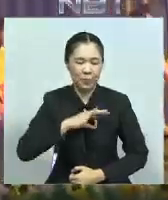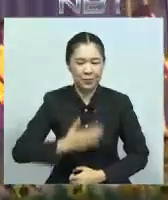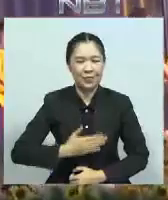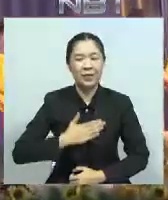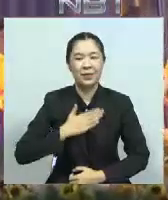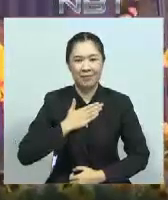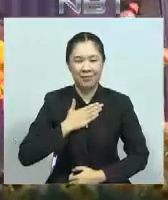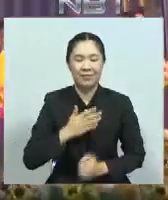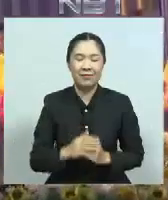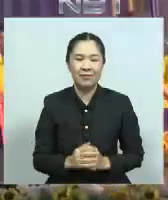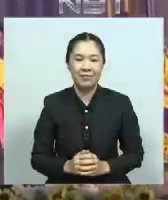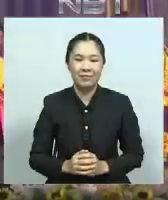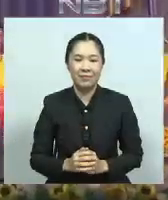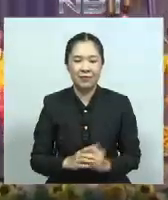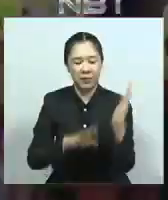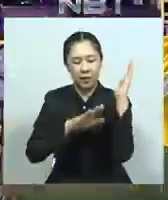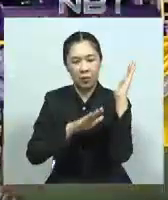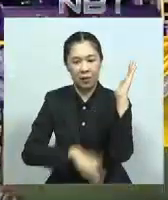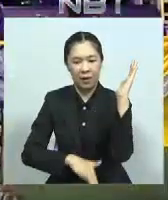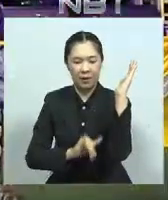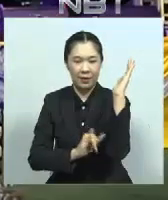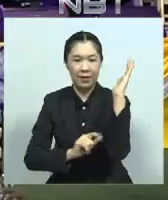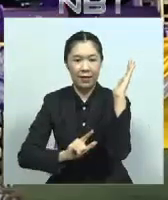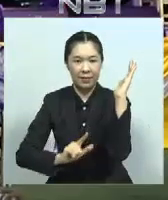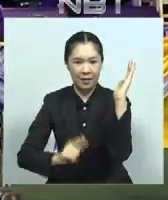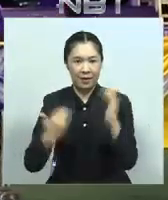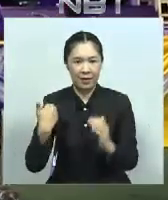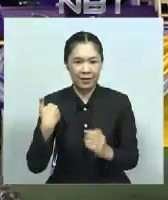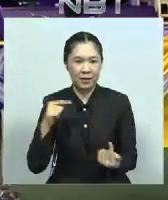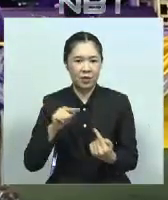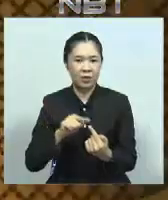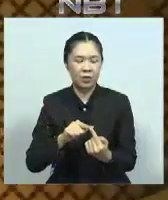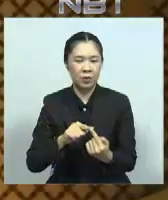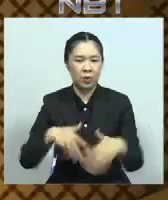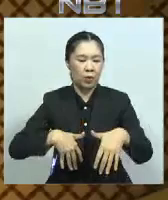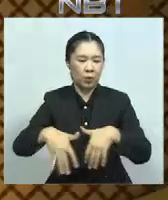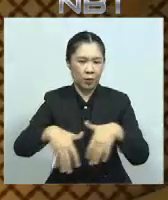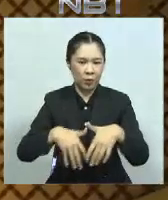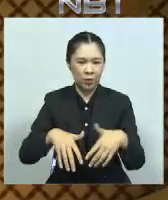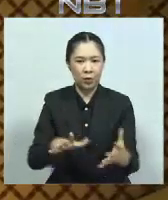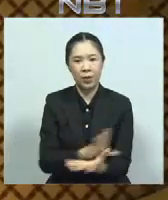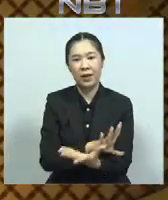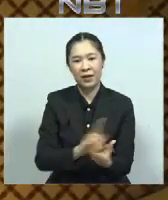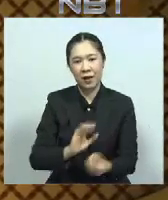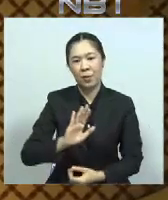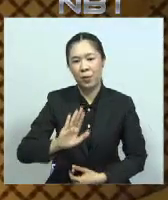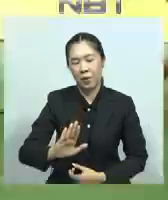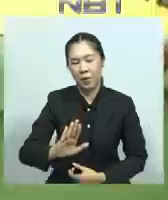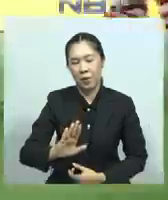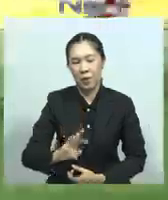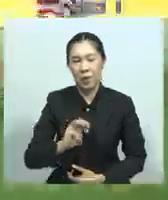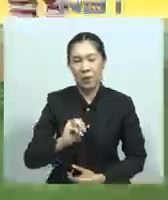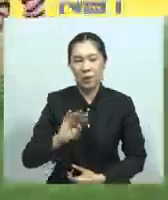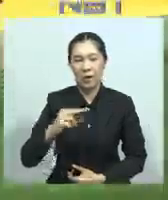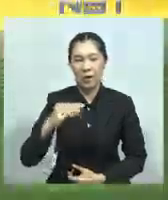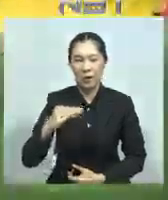างมากลงใต้ไปที่จังหวัดยะลากันบ้างนะครับกับการแสดงศิลปะพื้นบ้านภาคใต้มโนราดีฮูลูนะครับเทิดพ